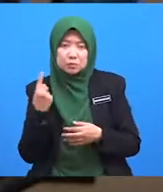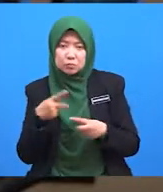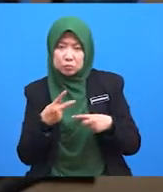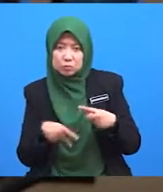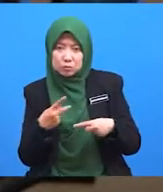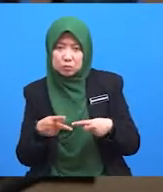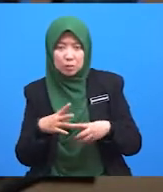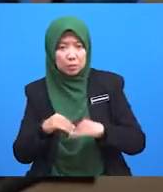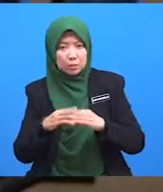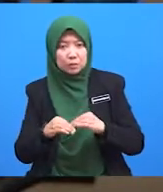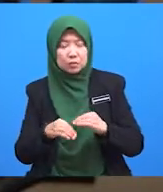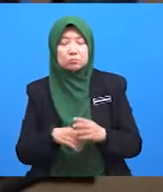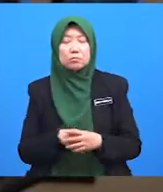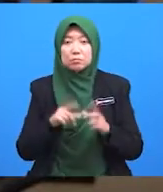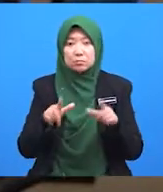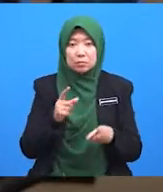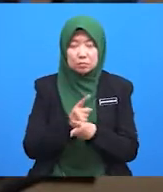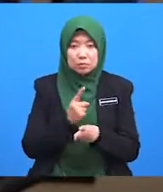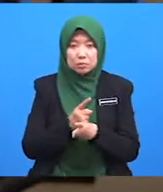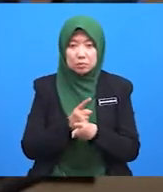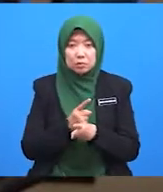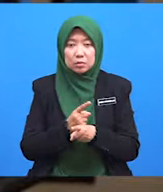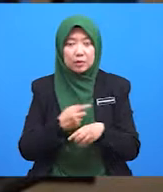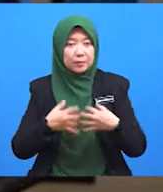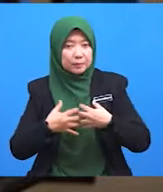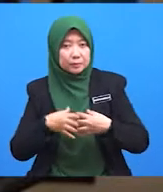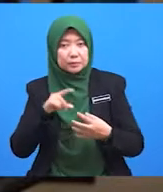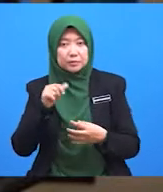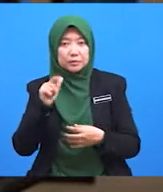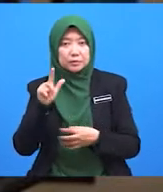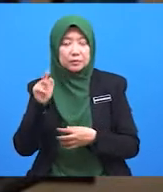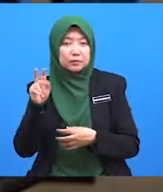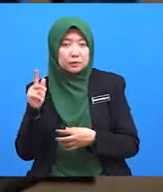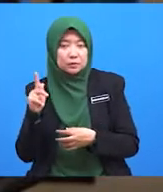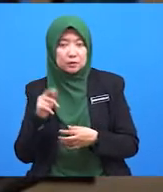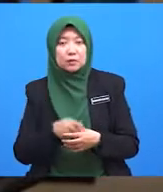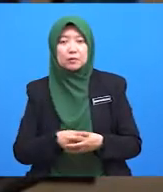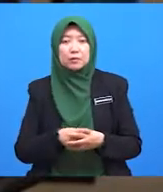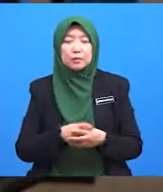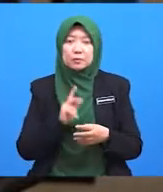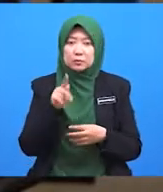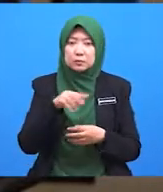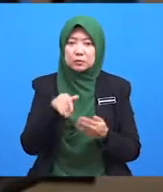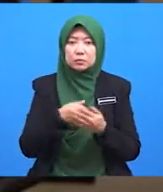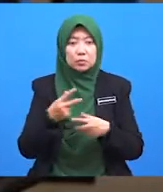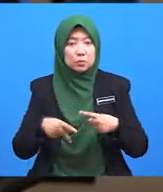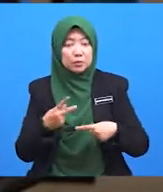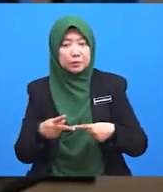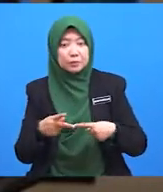dan pad dipasang dengan betul kepada mesin galvanik. Yang keenam, pastikan semua